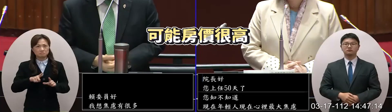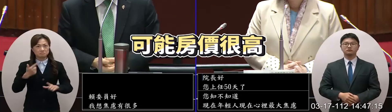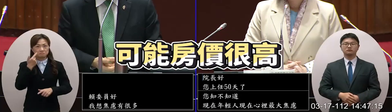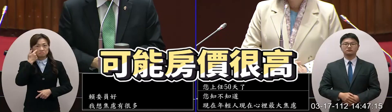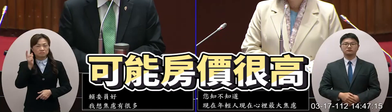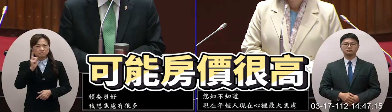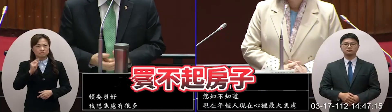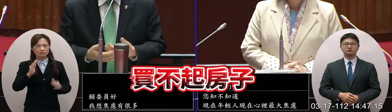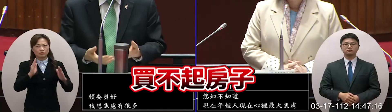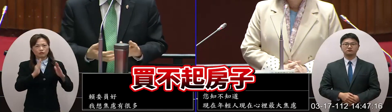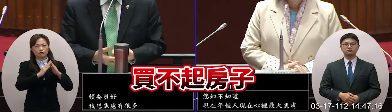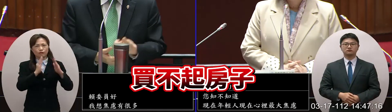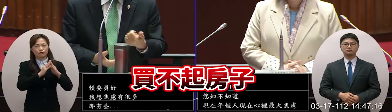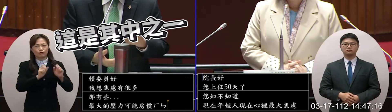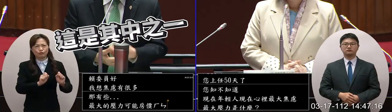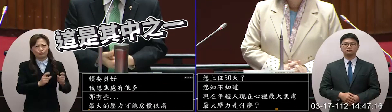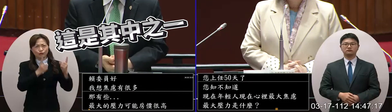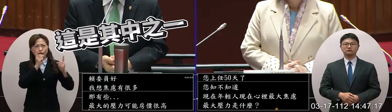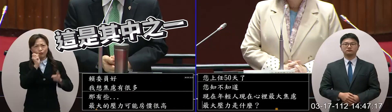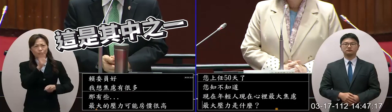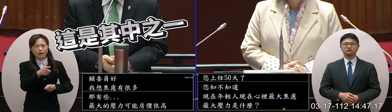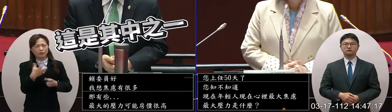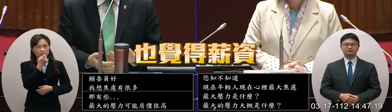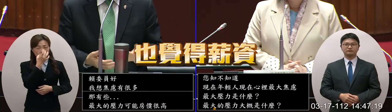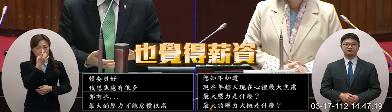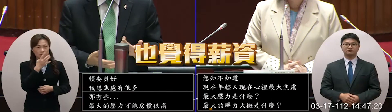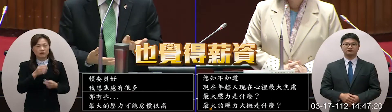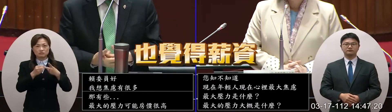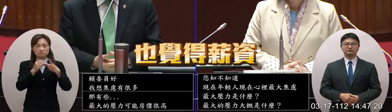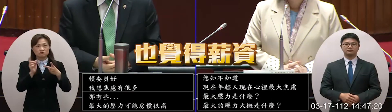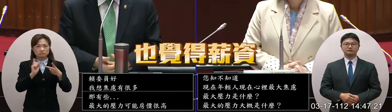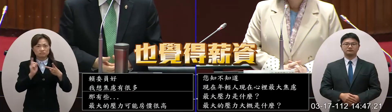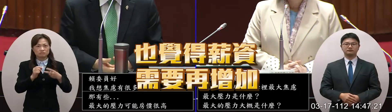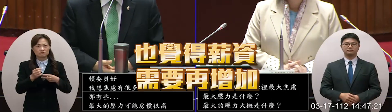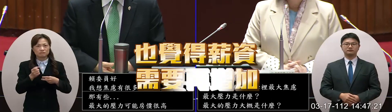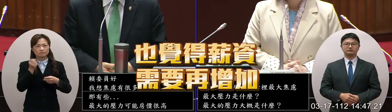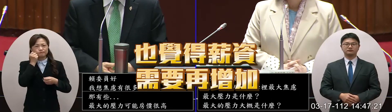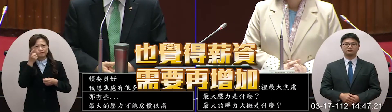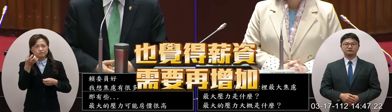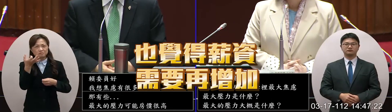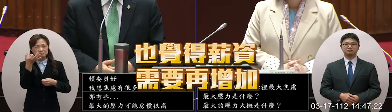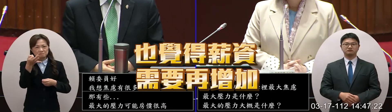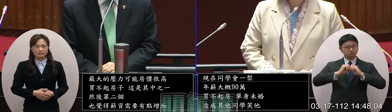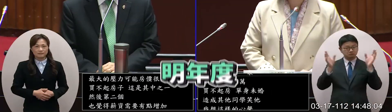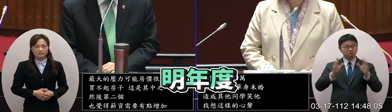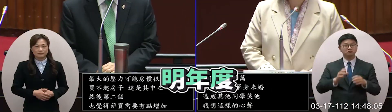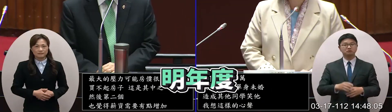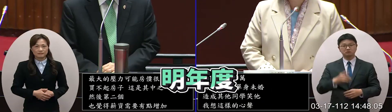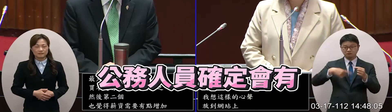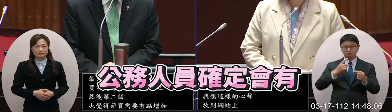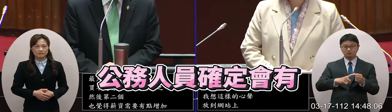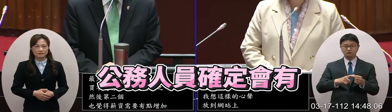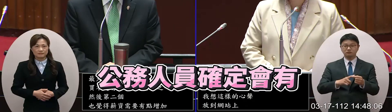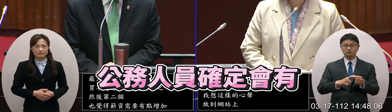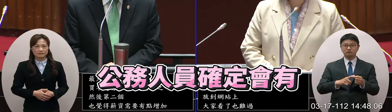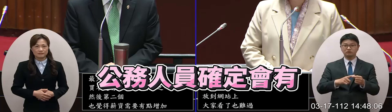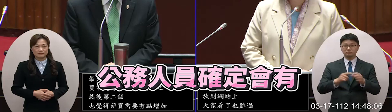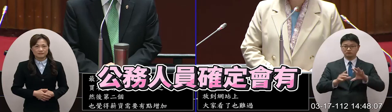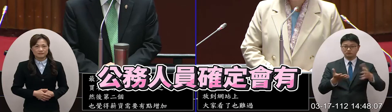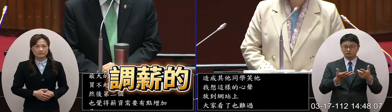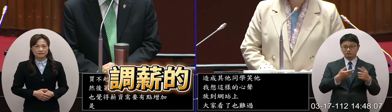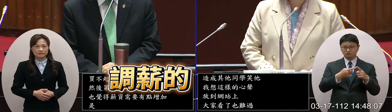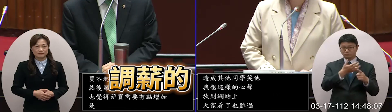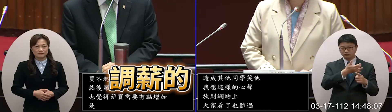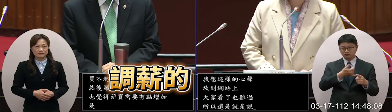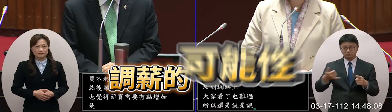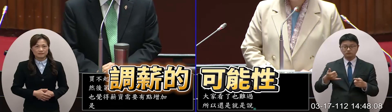可能房价很高，买不起房子，这是其中之一。也觉得薪资还是要有点增加。 明年度公务人员确定